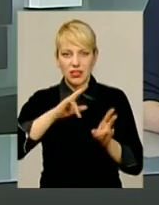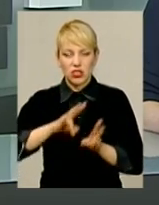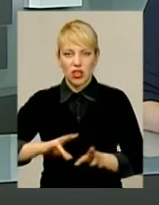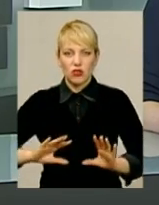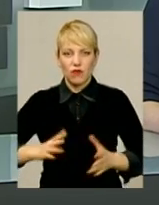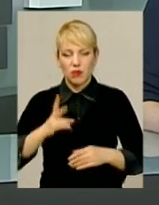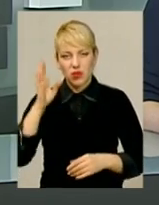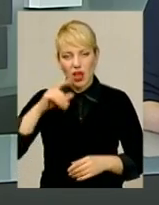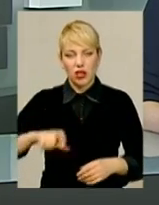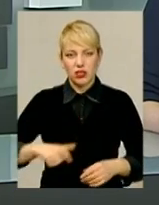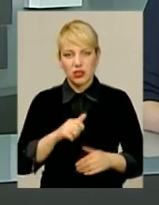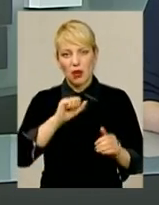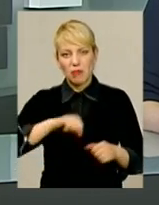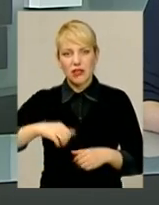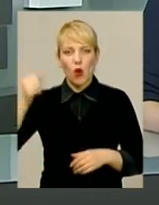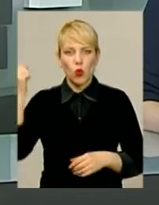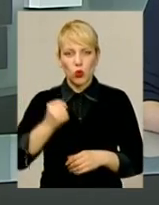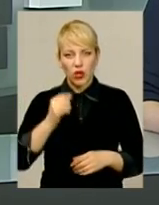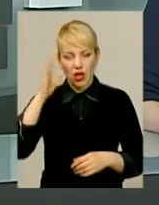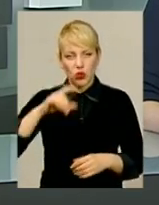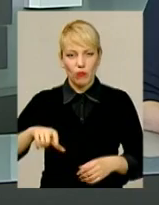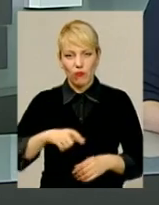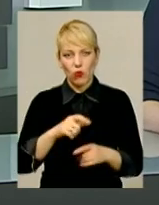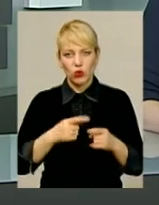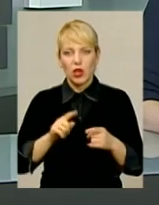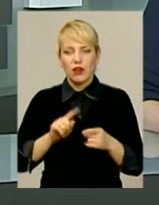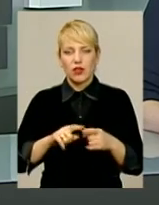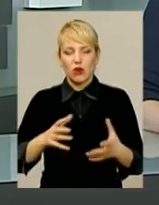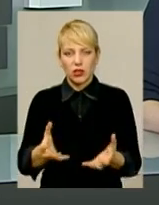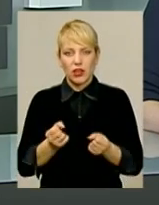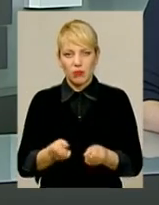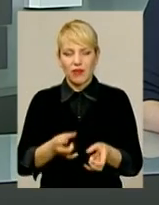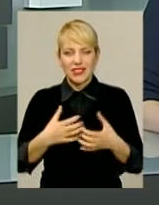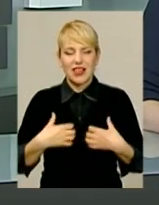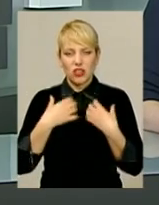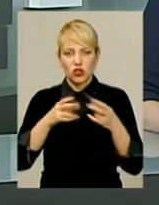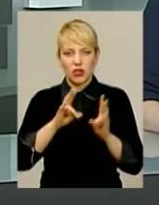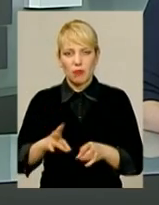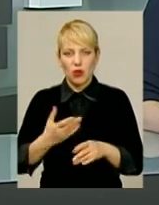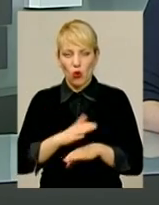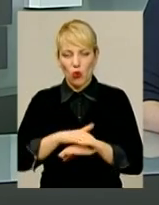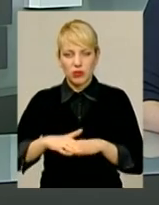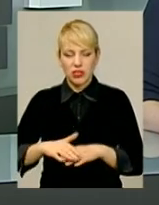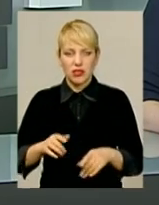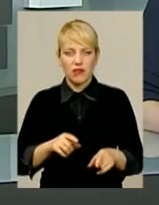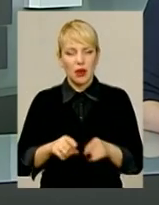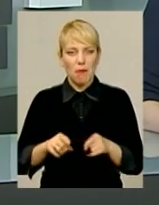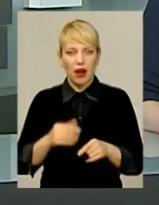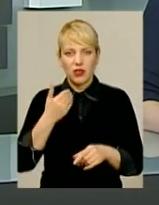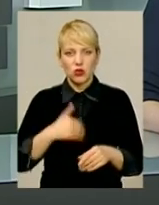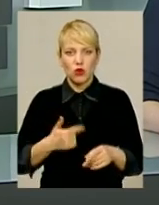річці. Саме тоді після удару об воду Микола отримав страшну травму, а його кінцівки паралізувало. Тепер хлопець потребує